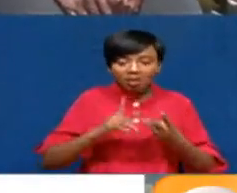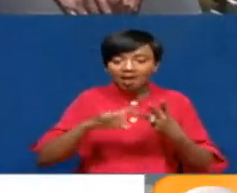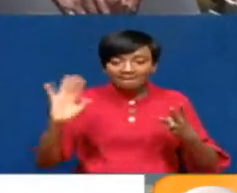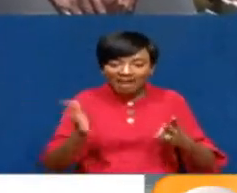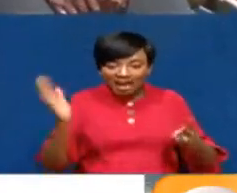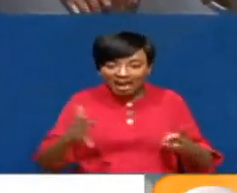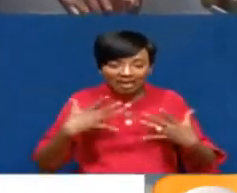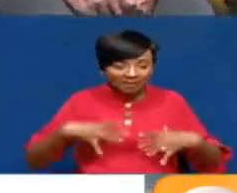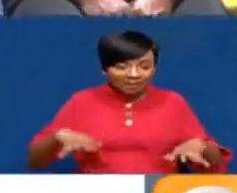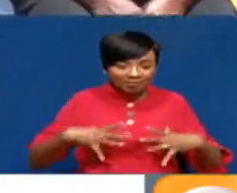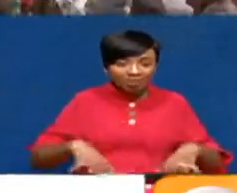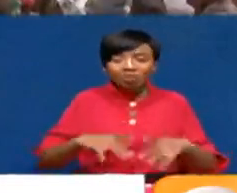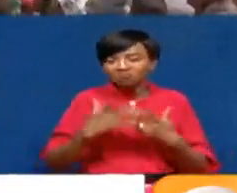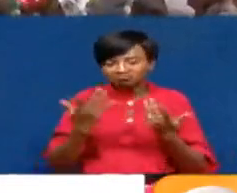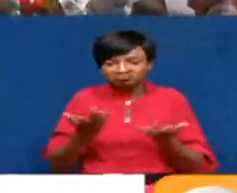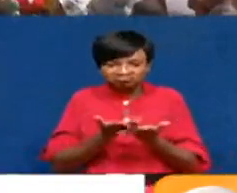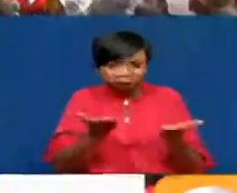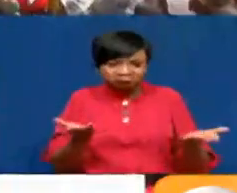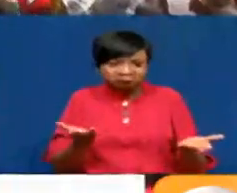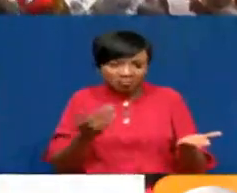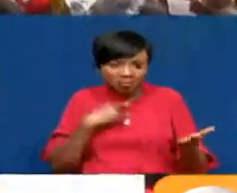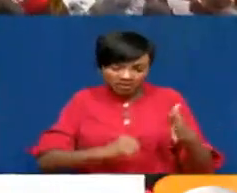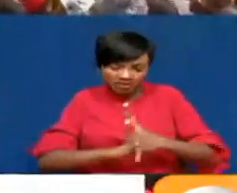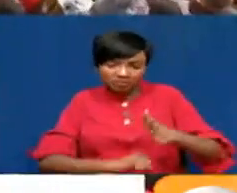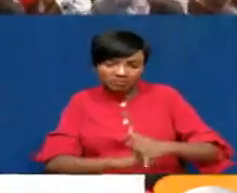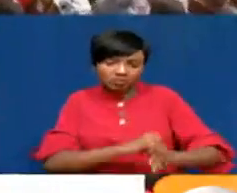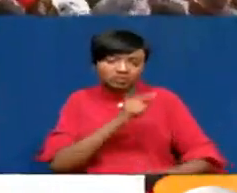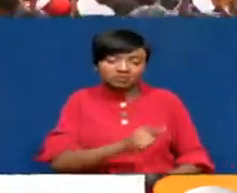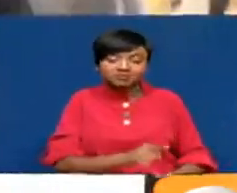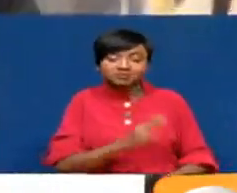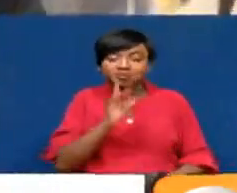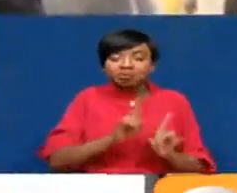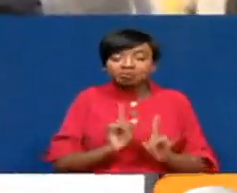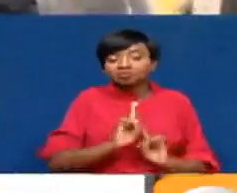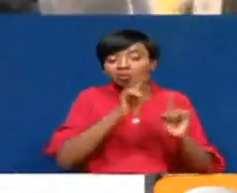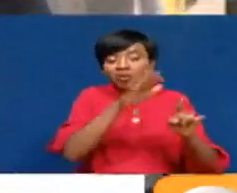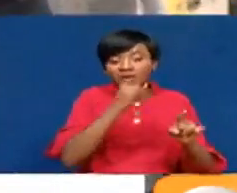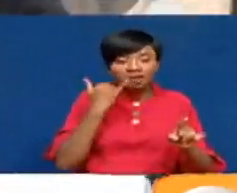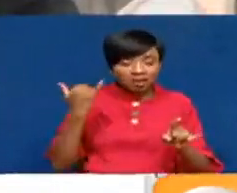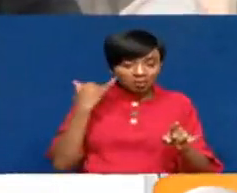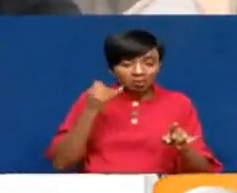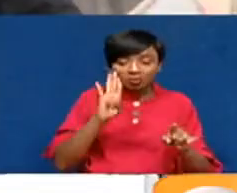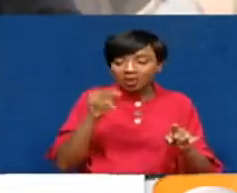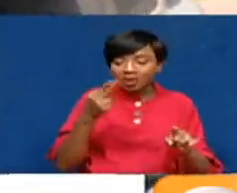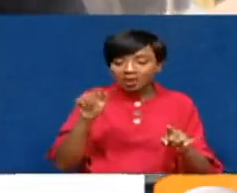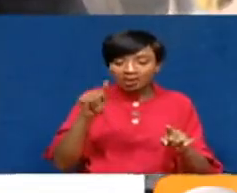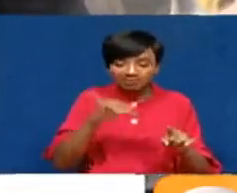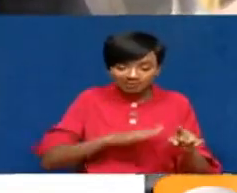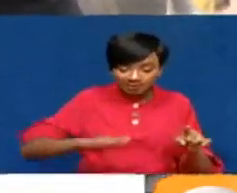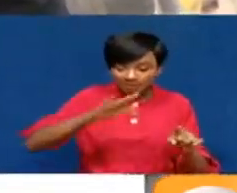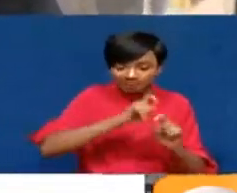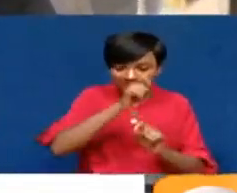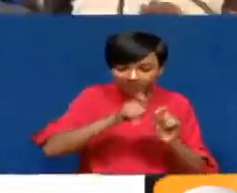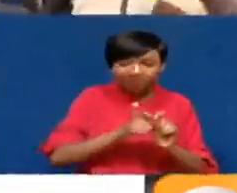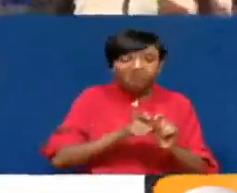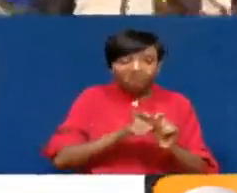makanga, na mtu ya kiosk. During a campaign road trip of Bahati constituency, the DP and his allies sustained their attacks on President